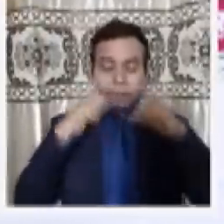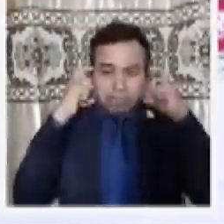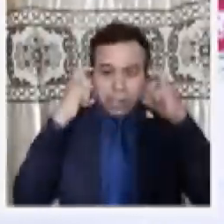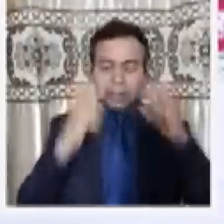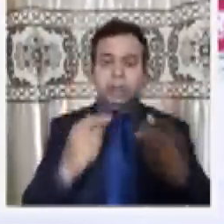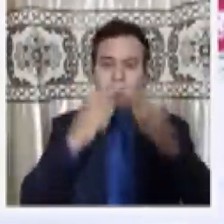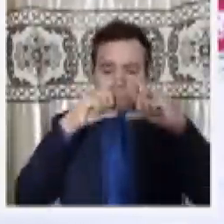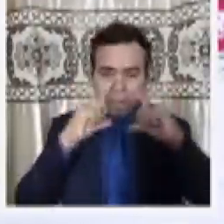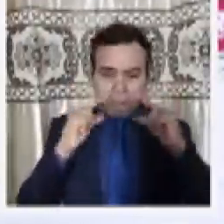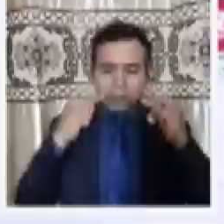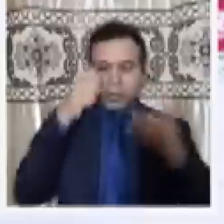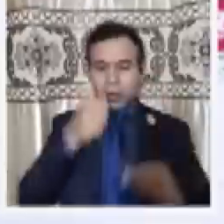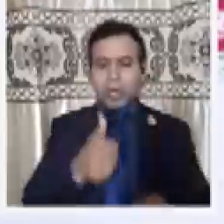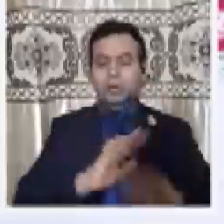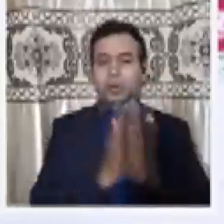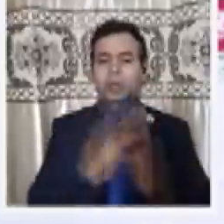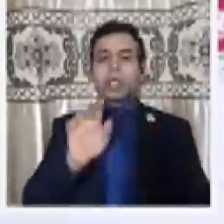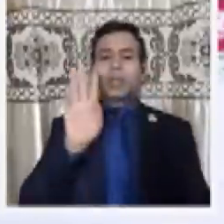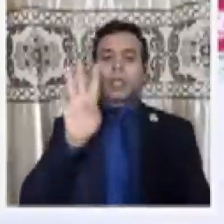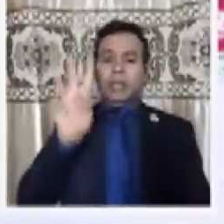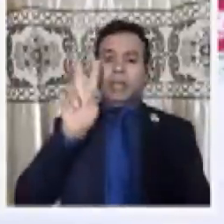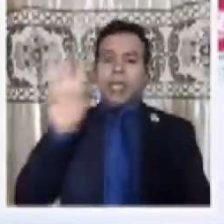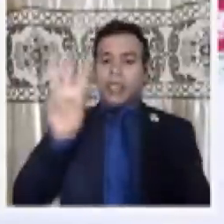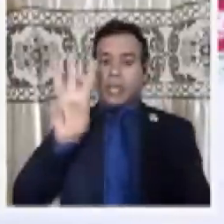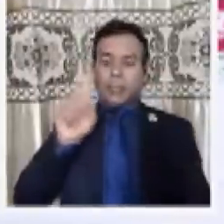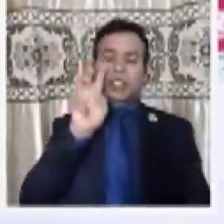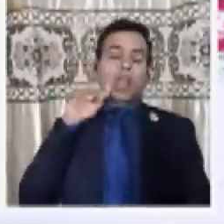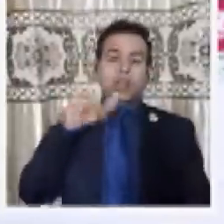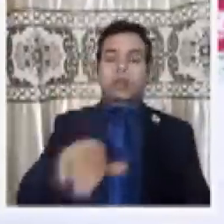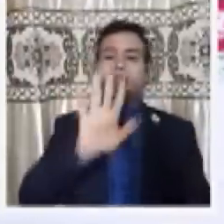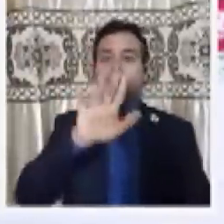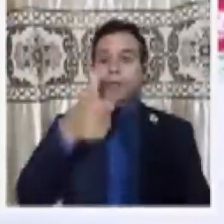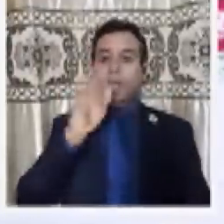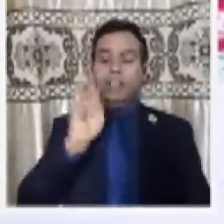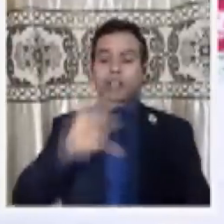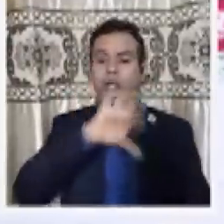944,274টি, বিভিন্ন ক্যাটাগরি এবং লেভেলের মাস্ক